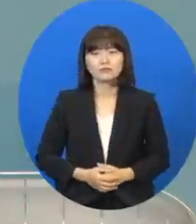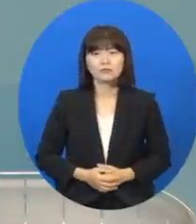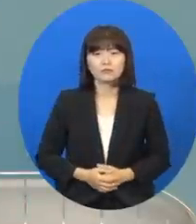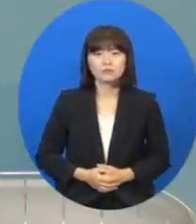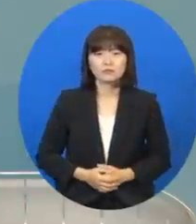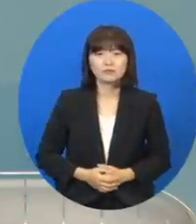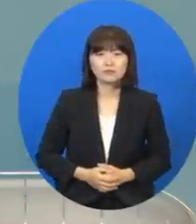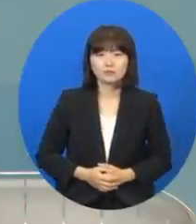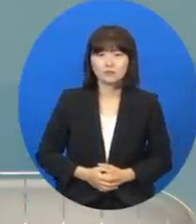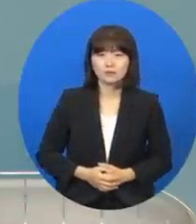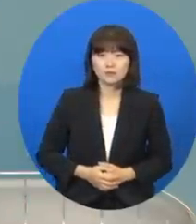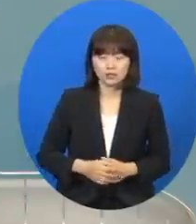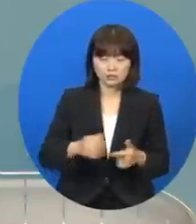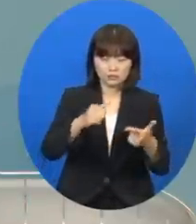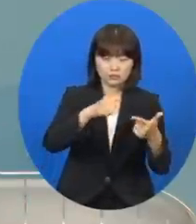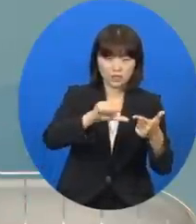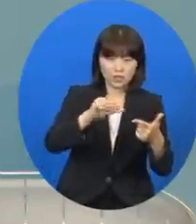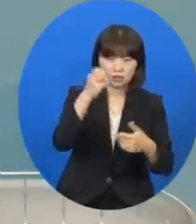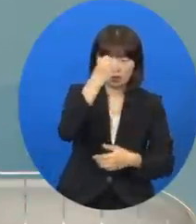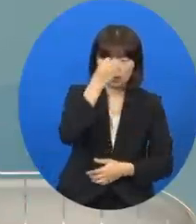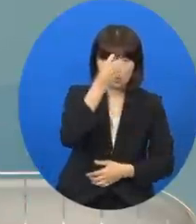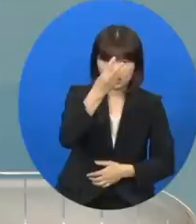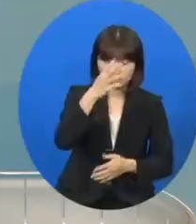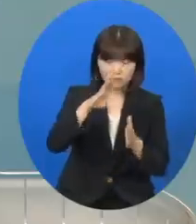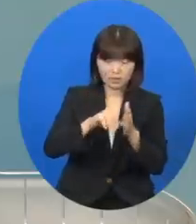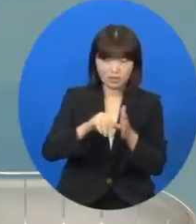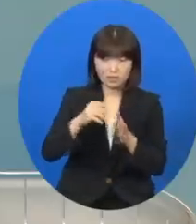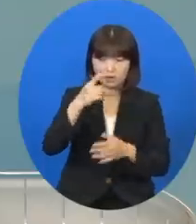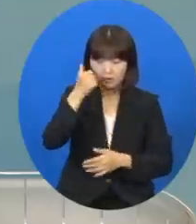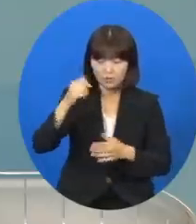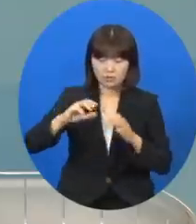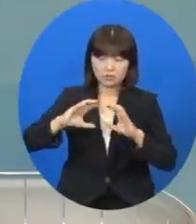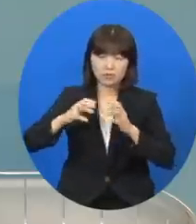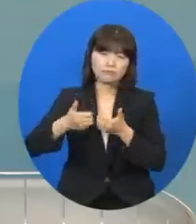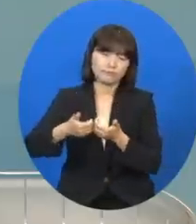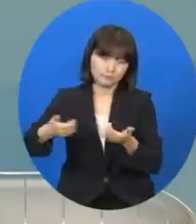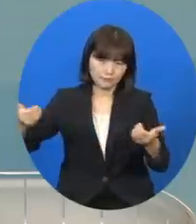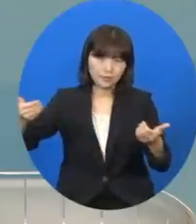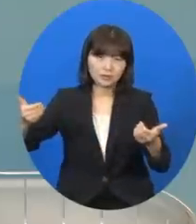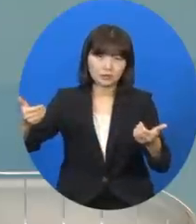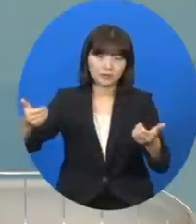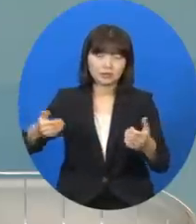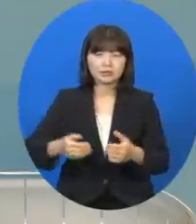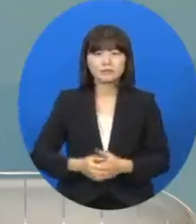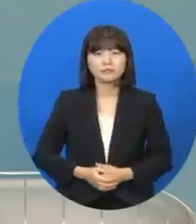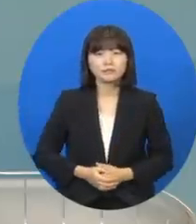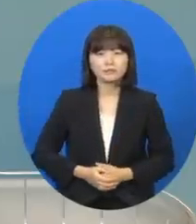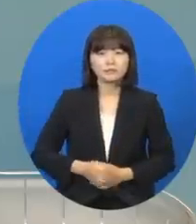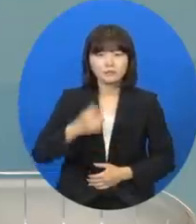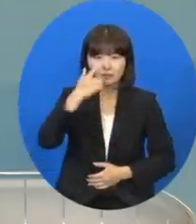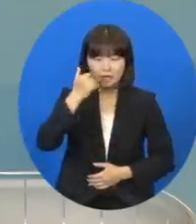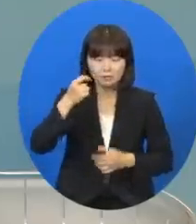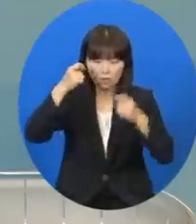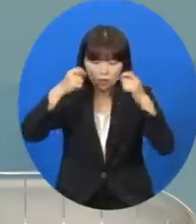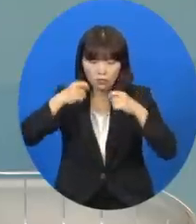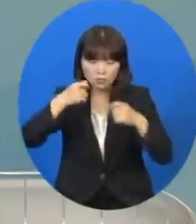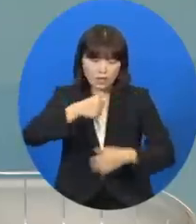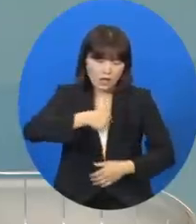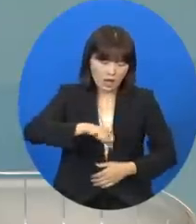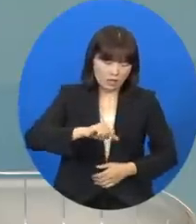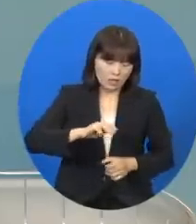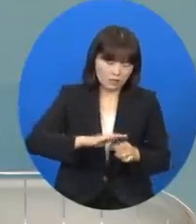그리고 고3 때 그렇게 그냥 세상 떠났는데 아버지의 그 울면서 아들아 사랑한다는